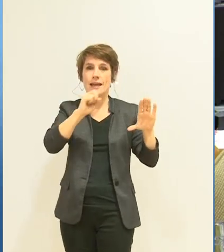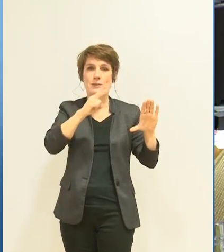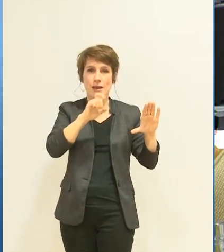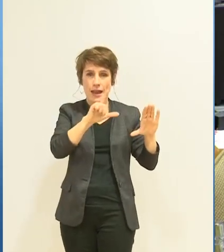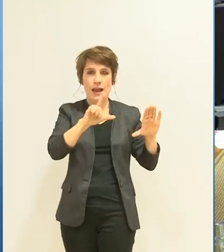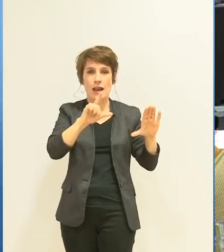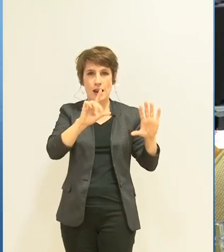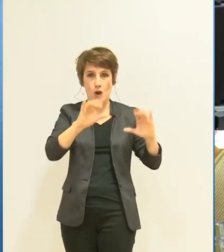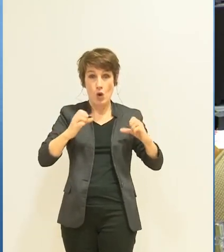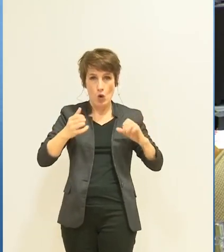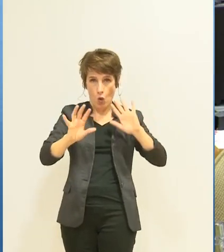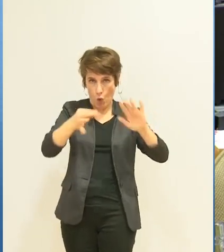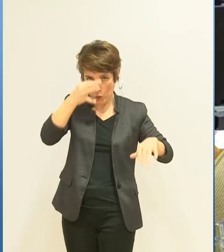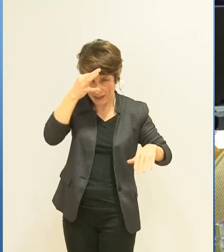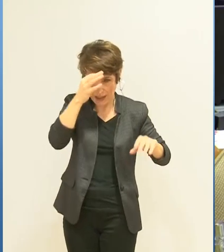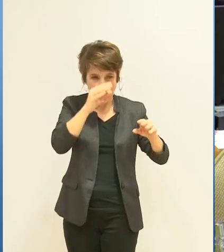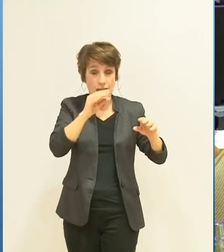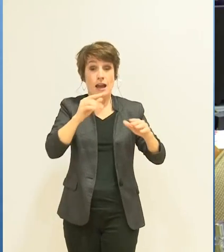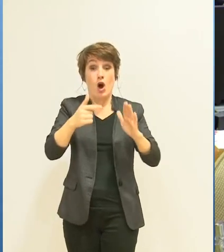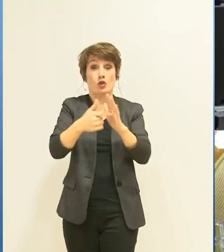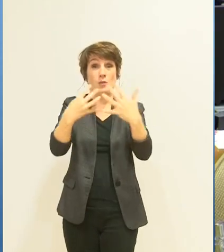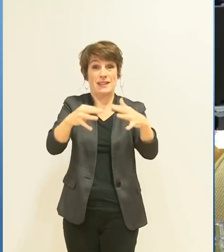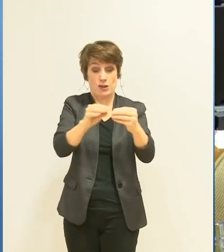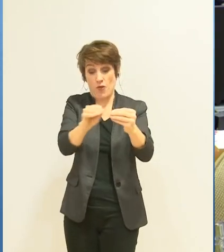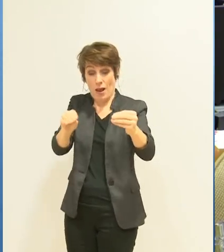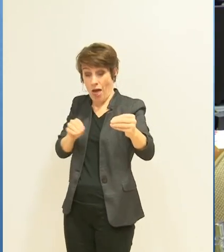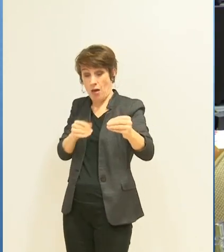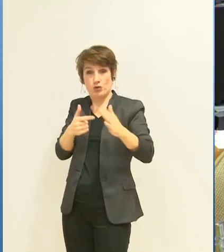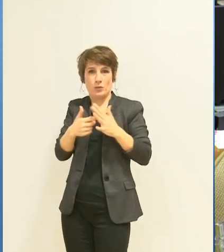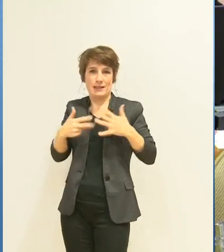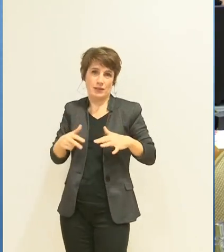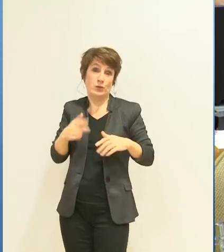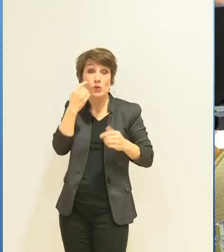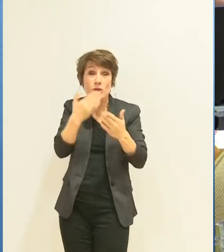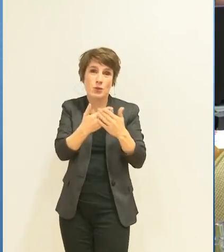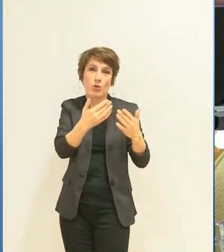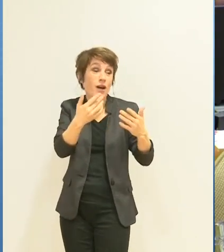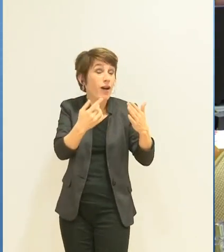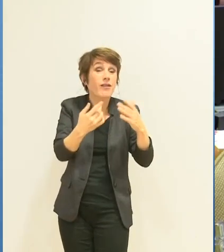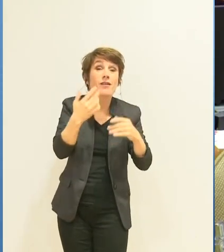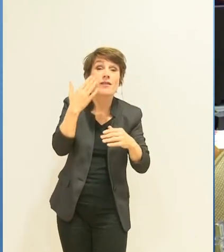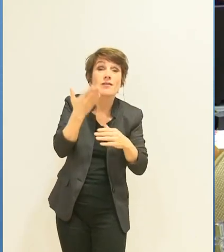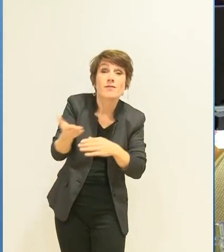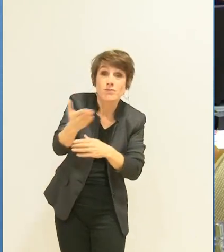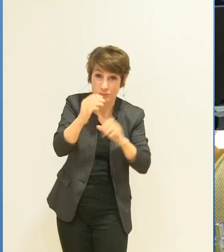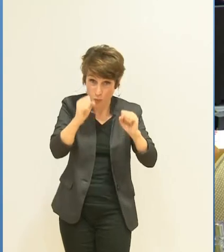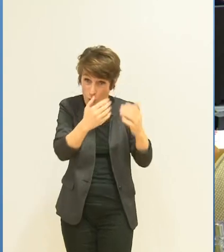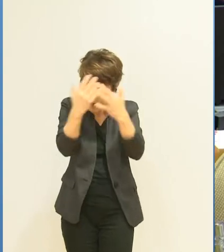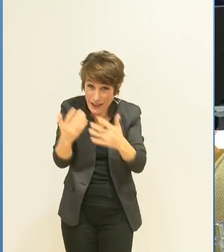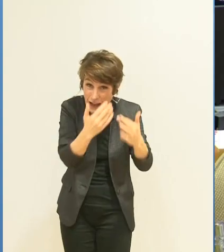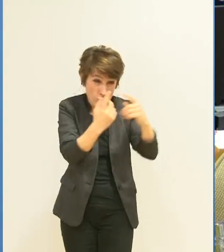2019 à 2018 donc si vous refaites les calculs sur l'ensemble des éléments